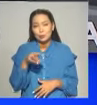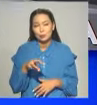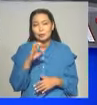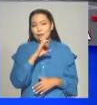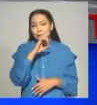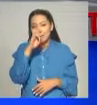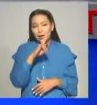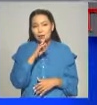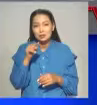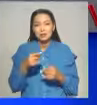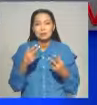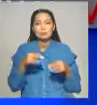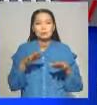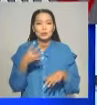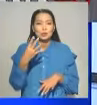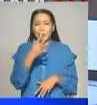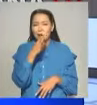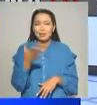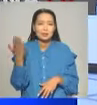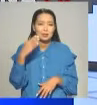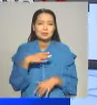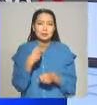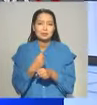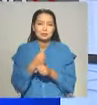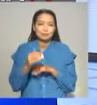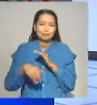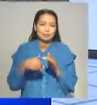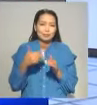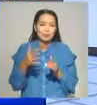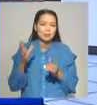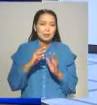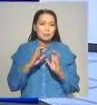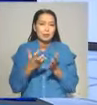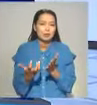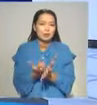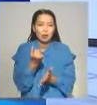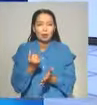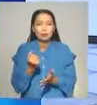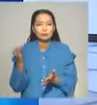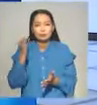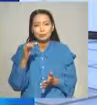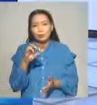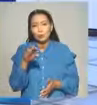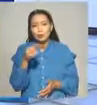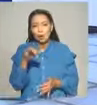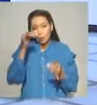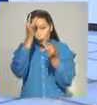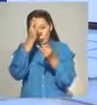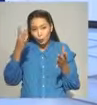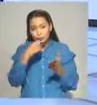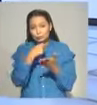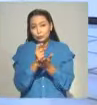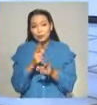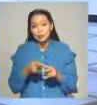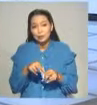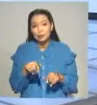том самом месте, где 45 лет назад была сделана прогремевшая на весь мир находка. Артефакты бутайской культуры подтвердили, что именно на этой